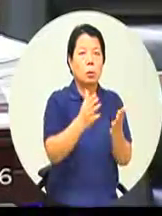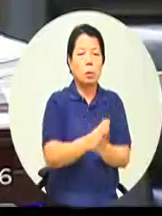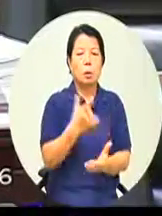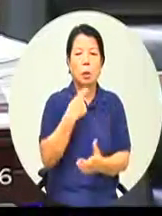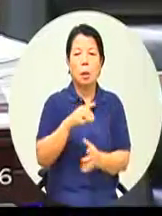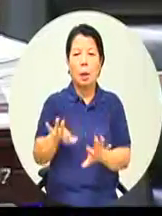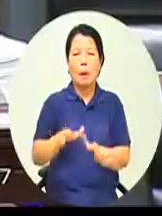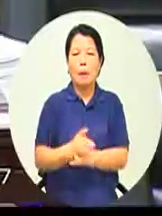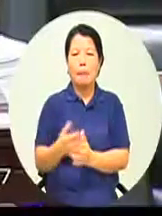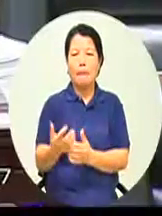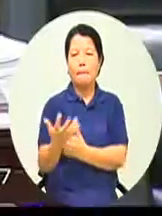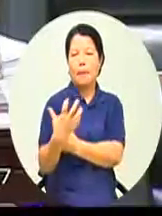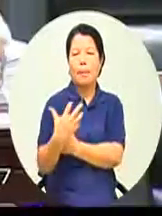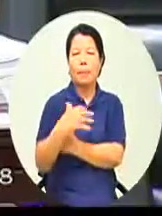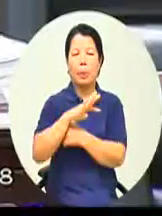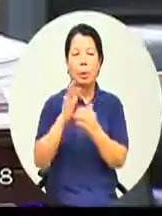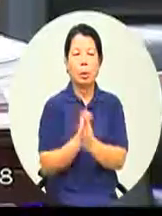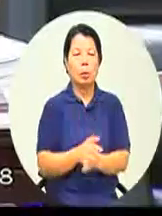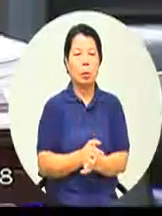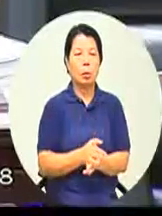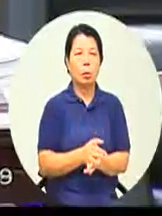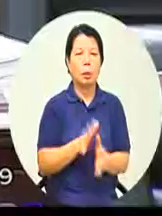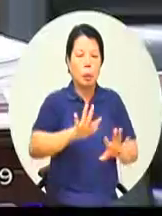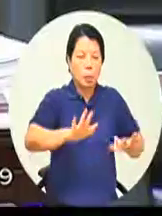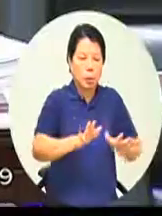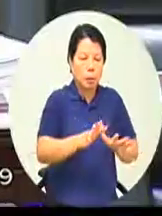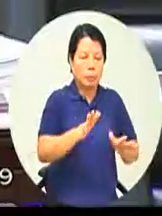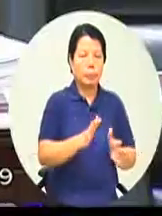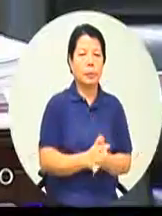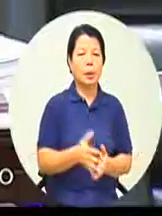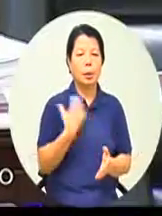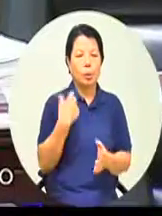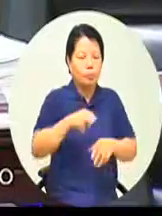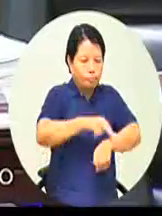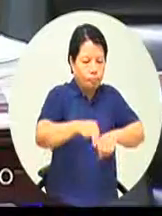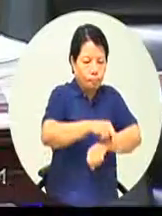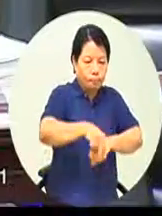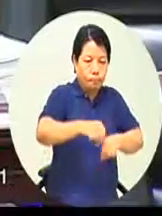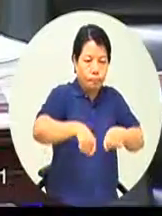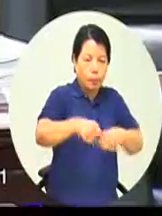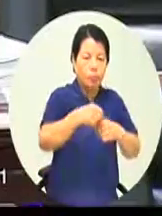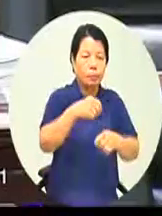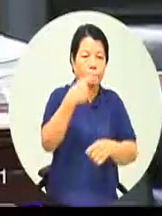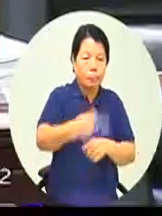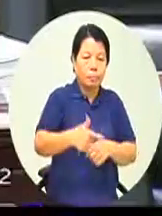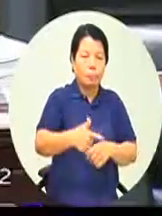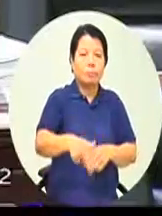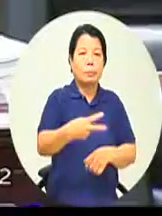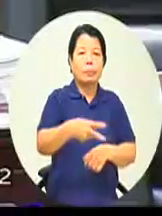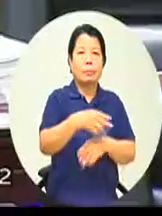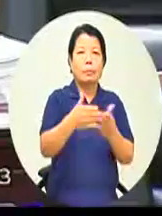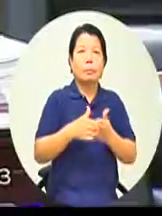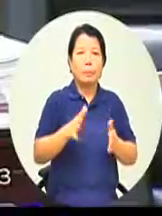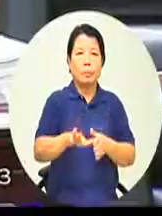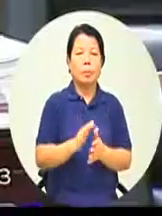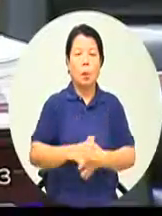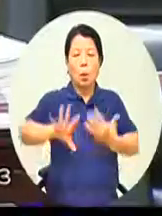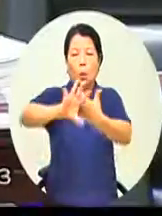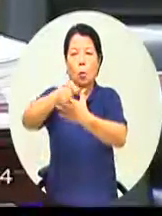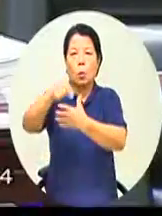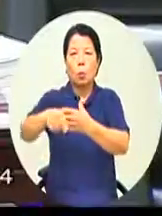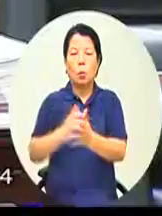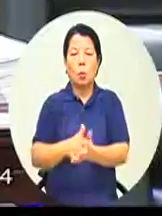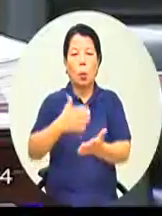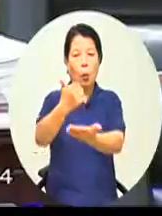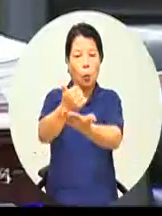够用来插你体育。伊嘛海边国当土哥，吼，还同好。哦，我嘛希望讲，那个外国的贵宾